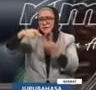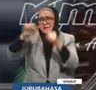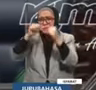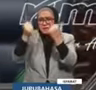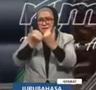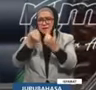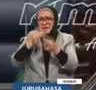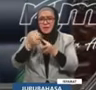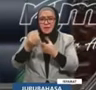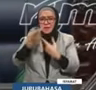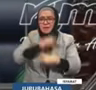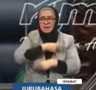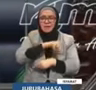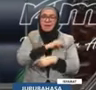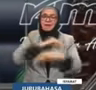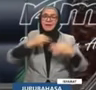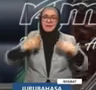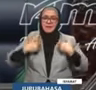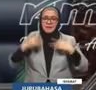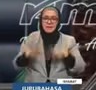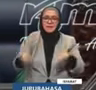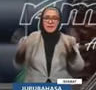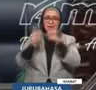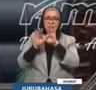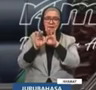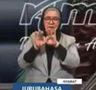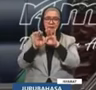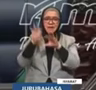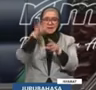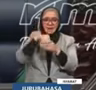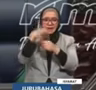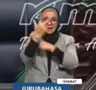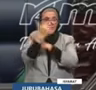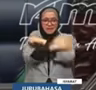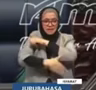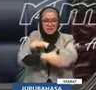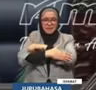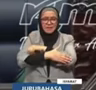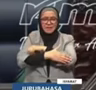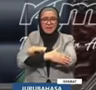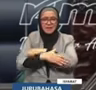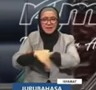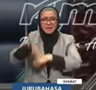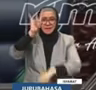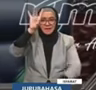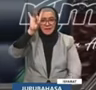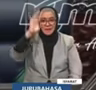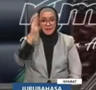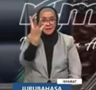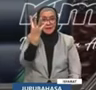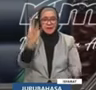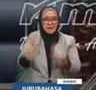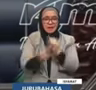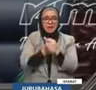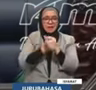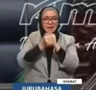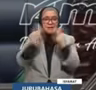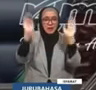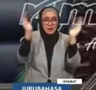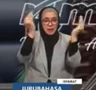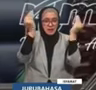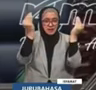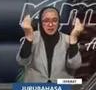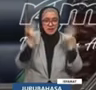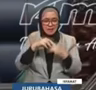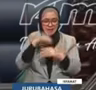kementerian-kementerian yang ada kepentingan di tiga negara dan insya Allah 4 dengan Brunei di